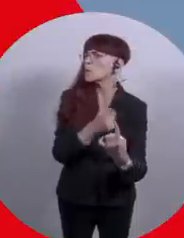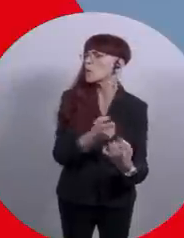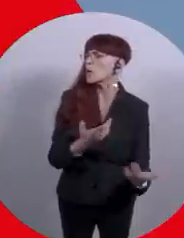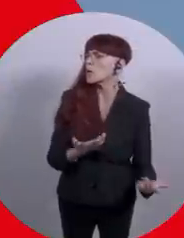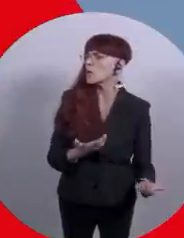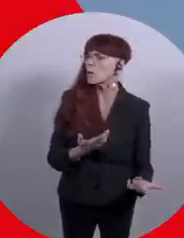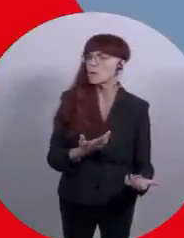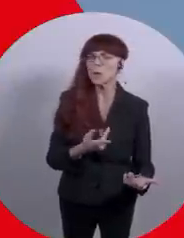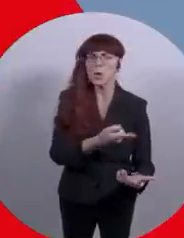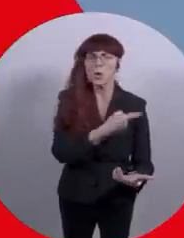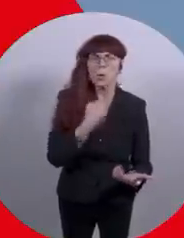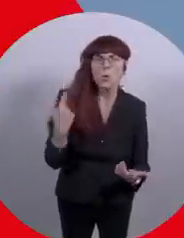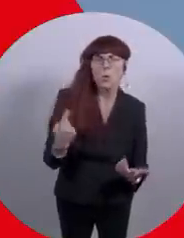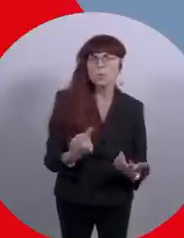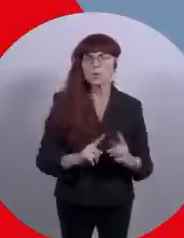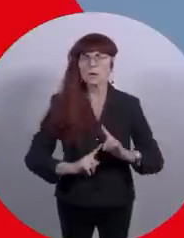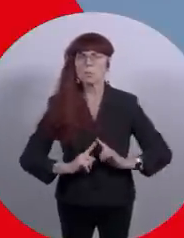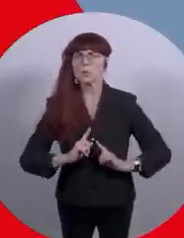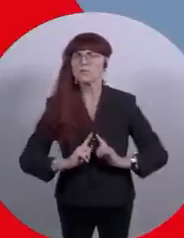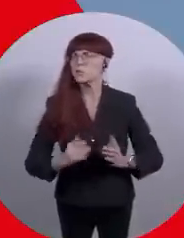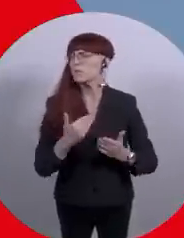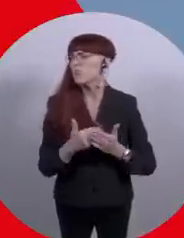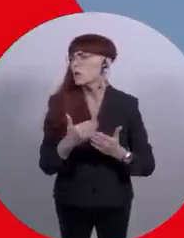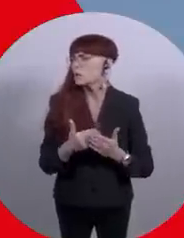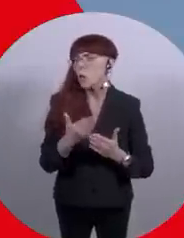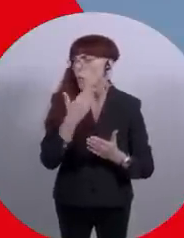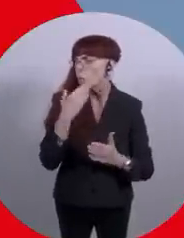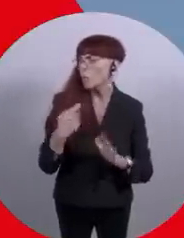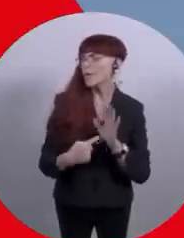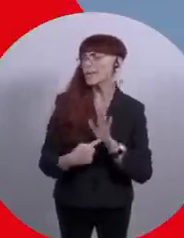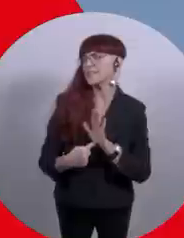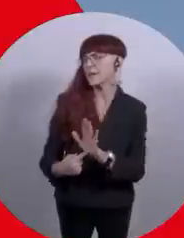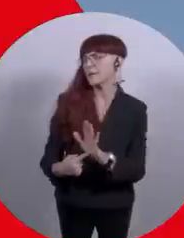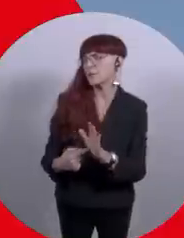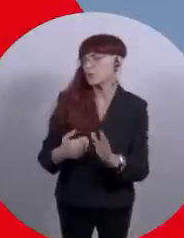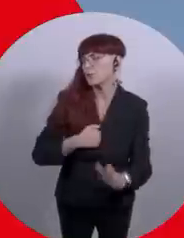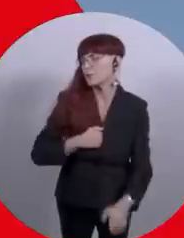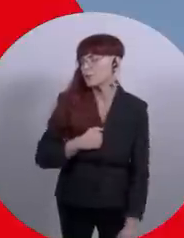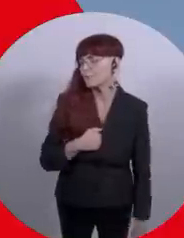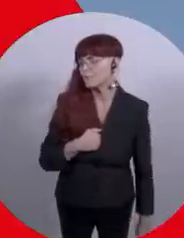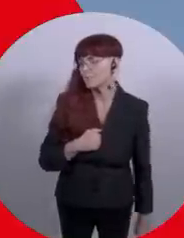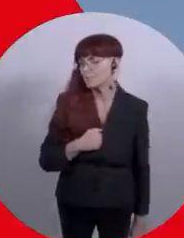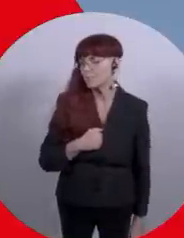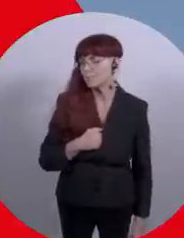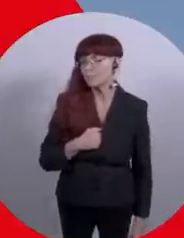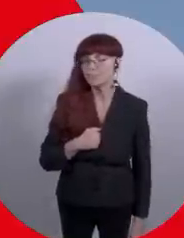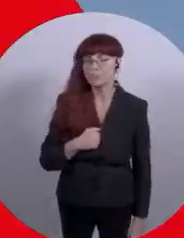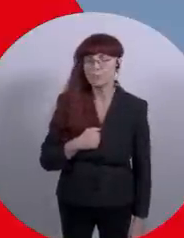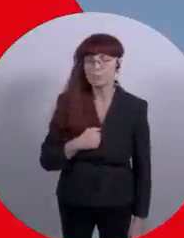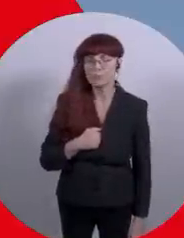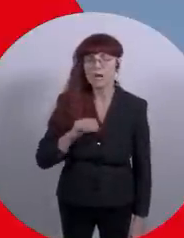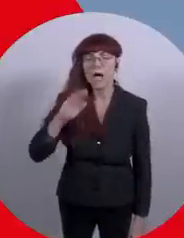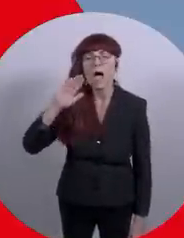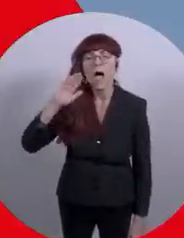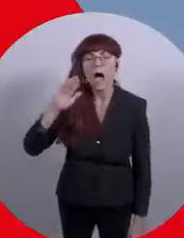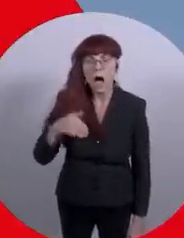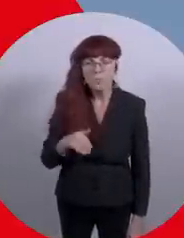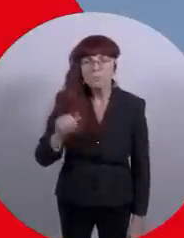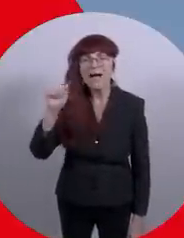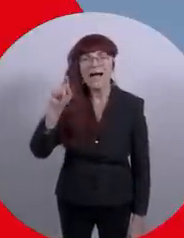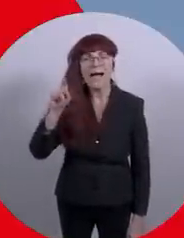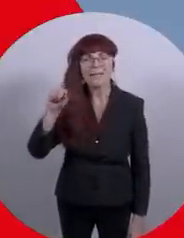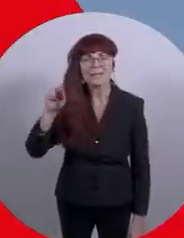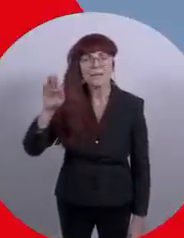Sozialdemokratie brennen wir sind einfach nicht mehr sichtbar geworden seit der Kandidatur von antibabler